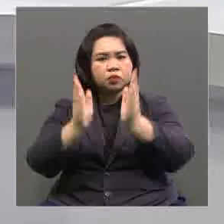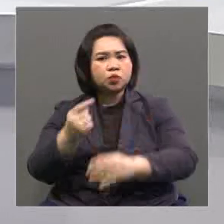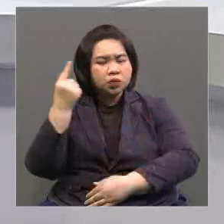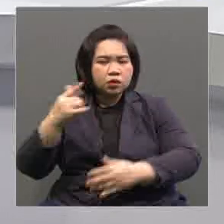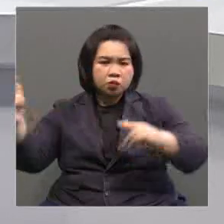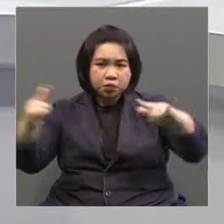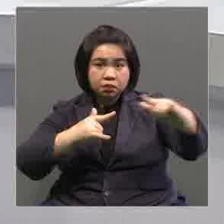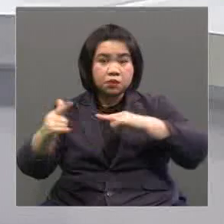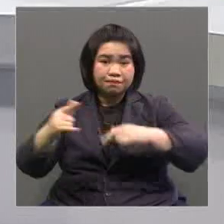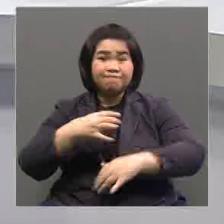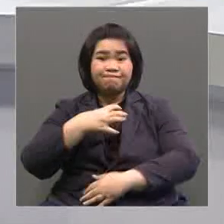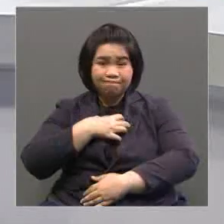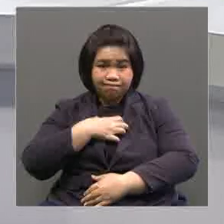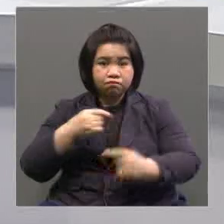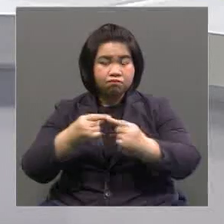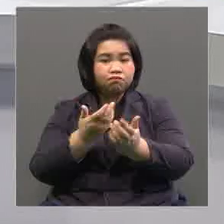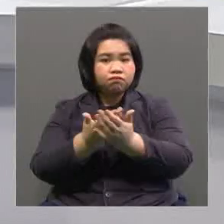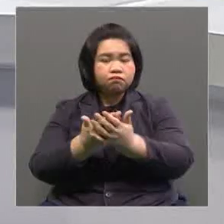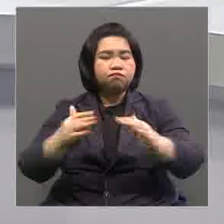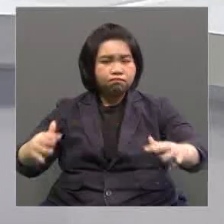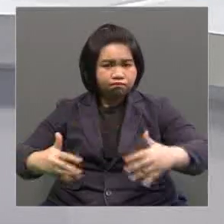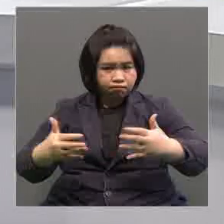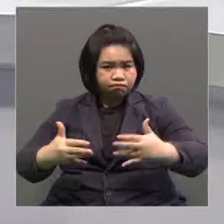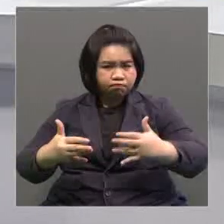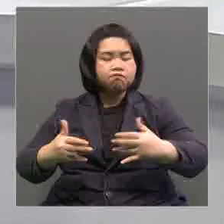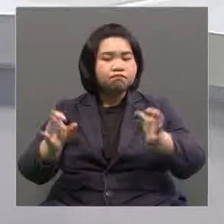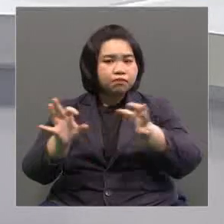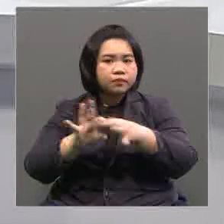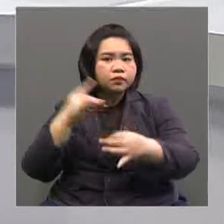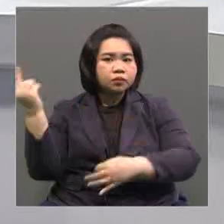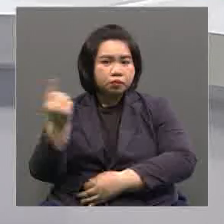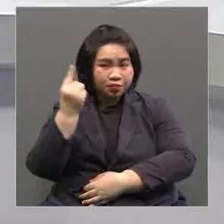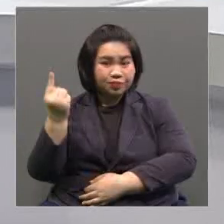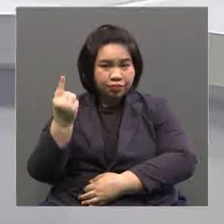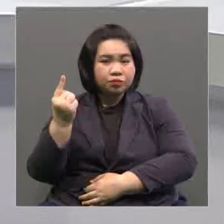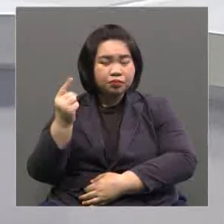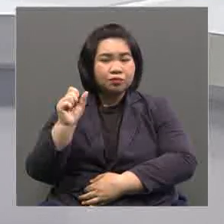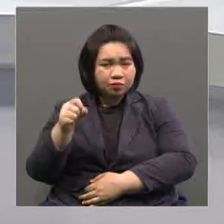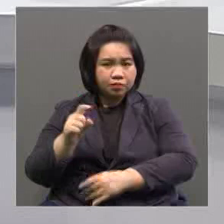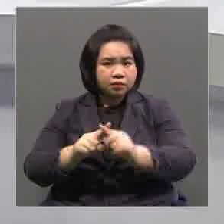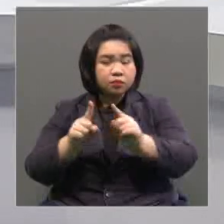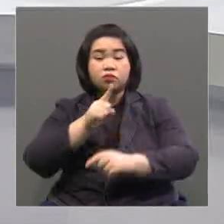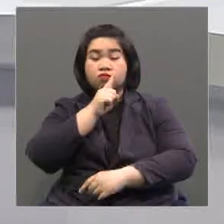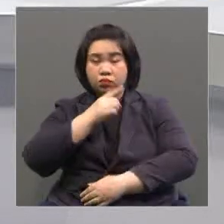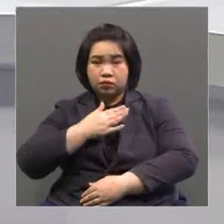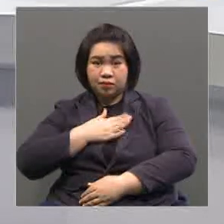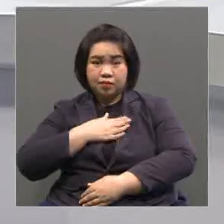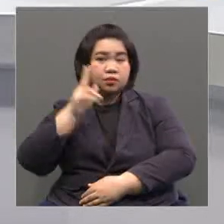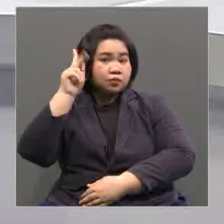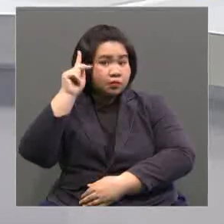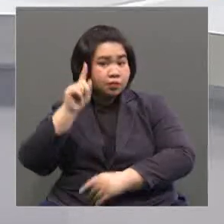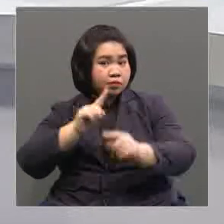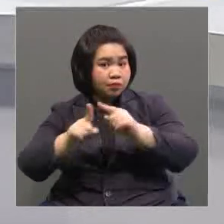มาเที่ยวบ้านเราเยอะๆถือว่าเป็นรายได้สำคัญเมืองแห่งการท่องเที่ยวดังนั้นนะครับการที่เราจะโพสต์เราจะนำเสนอข่าว